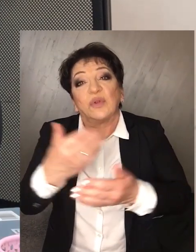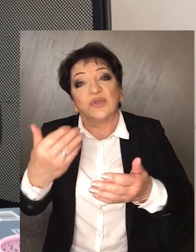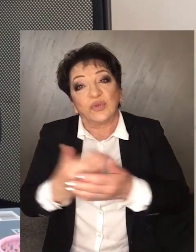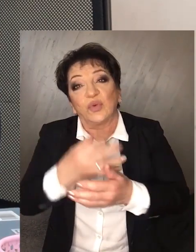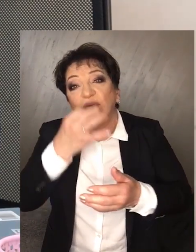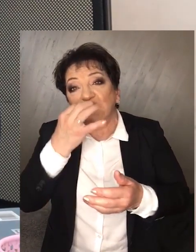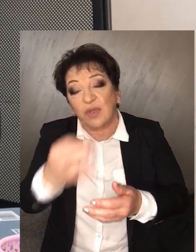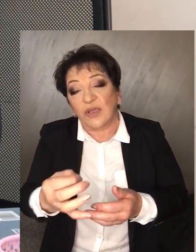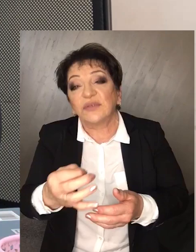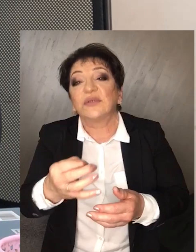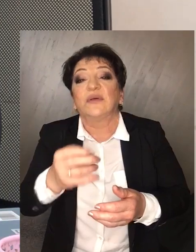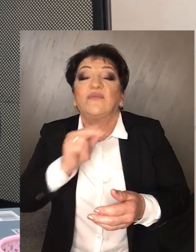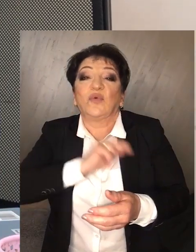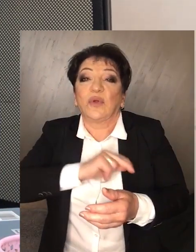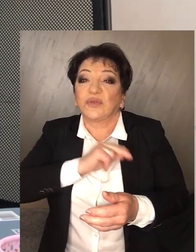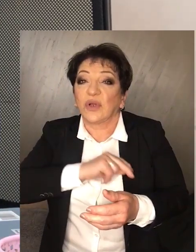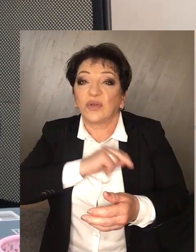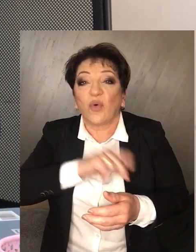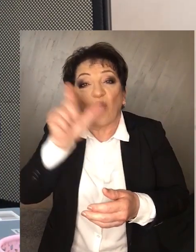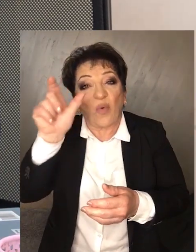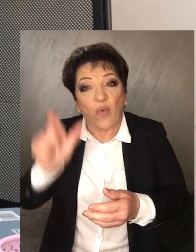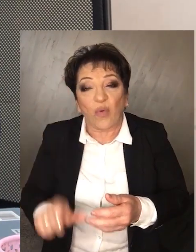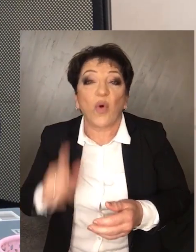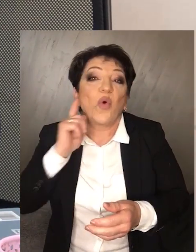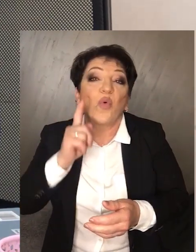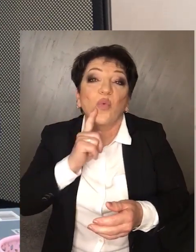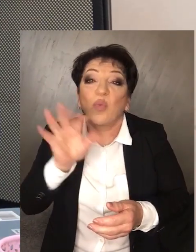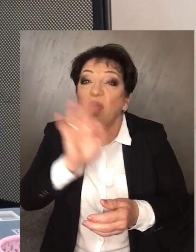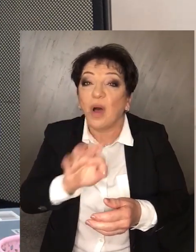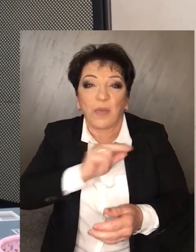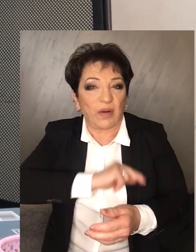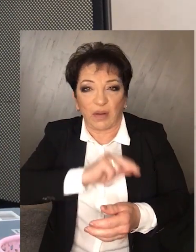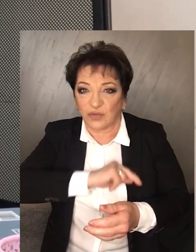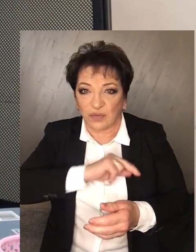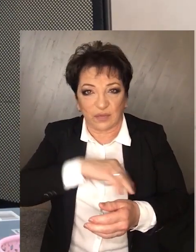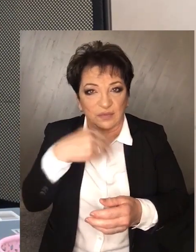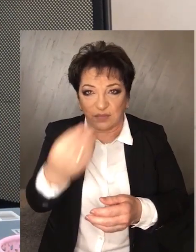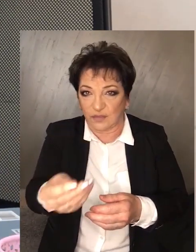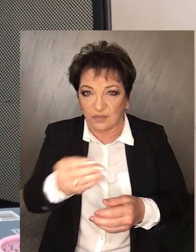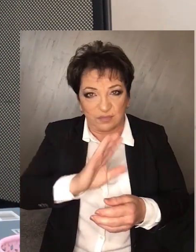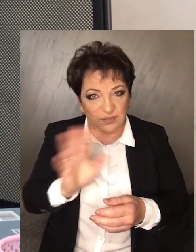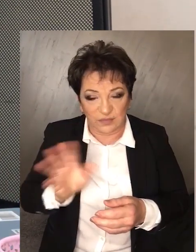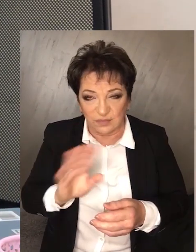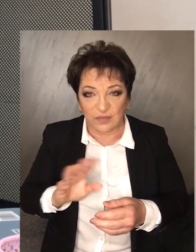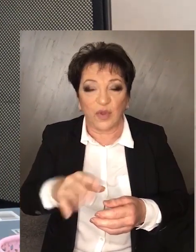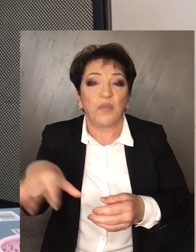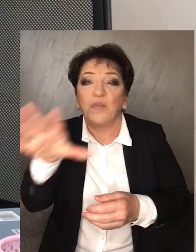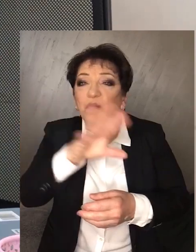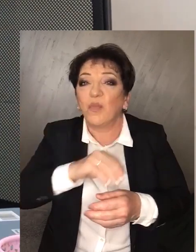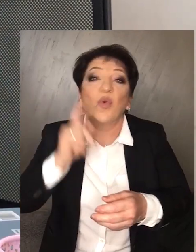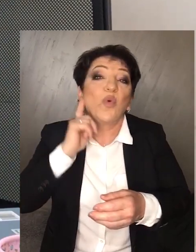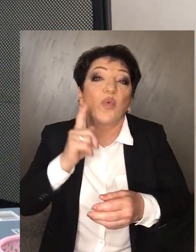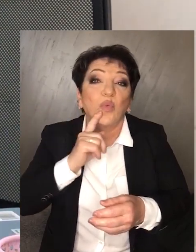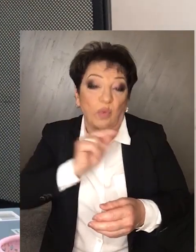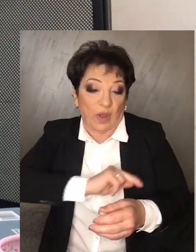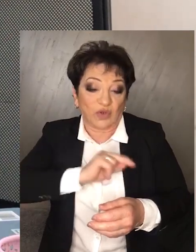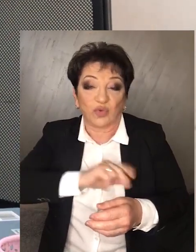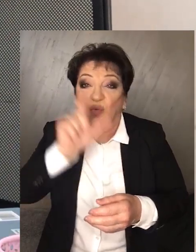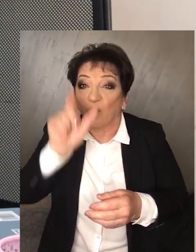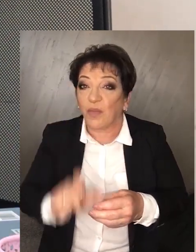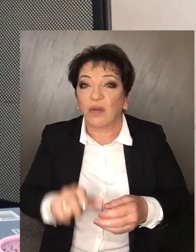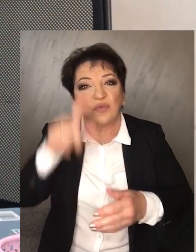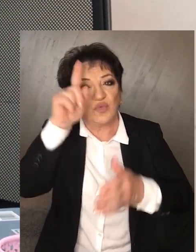Դե աշխատանքի պահով կարող եմ էլի ասել, որ գործատուն վստահություն չունի խուլ մարդու,